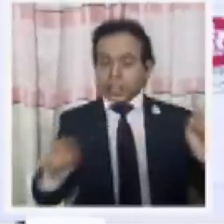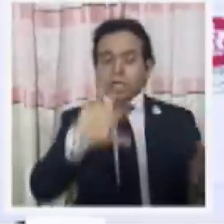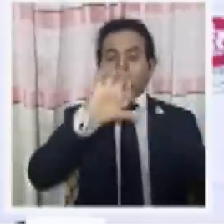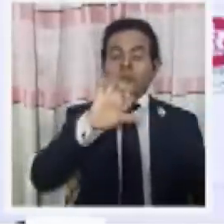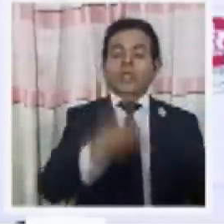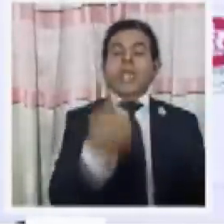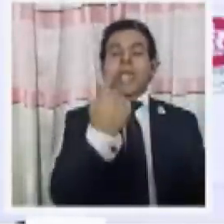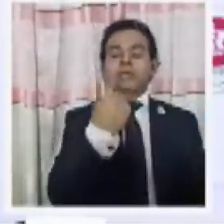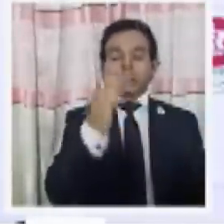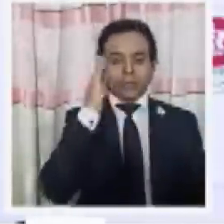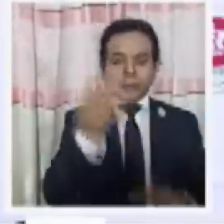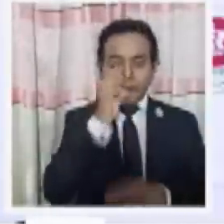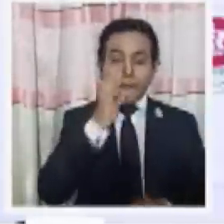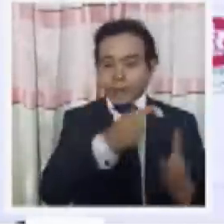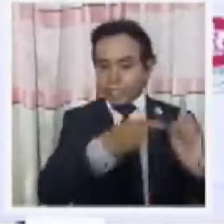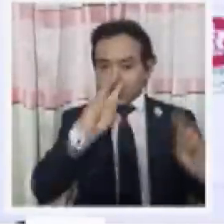61 থেকে 70 9 জন,